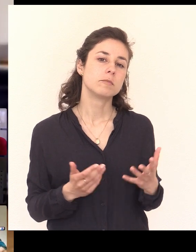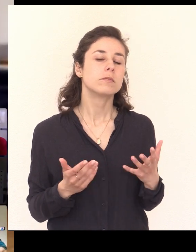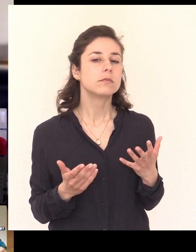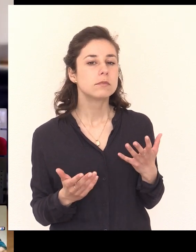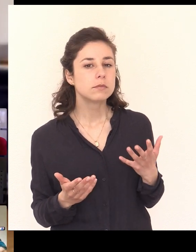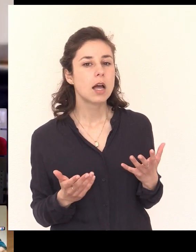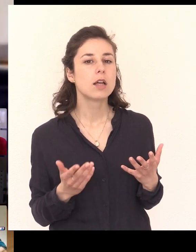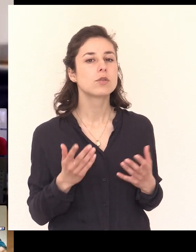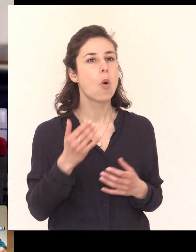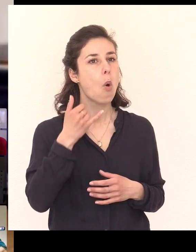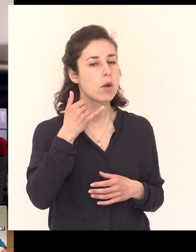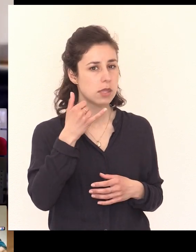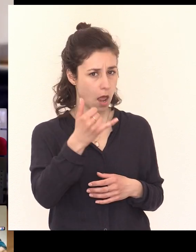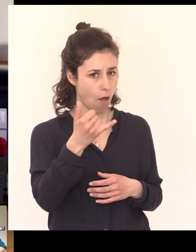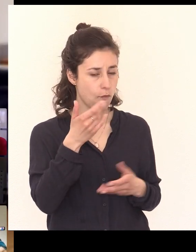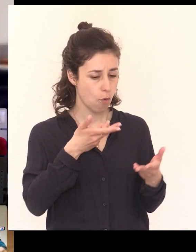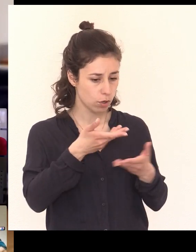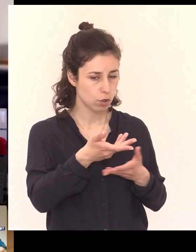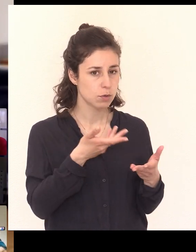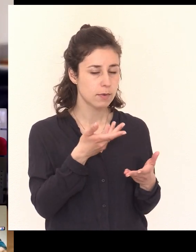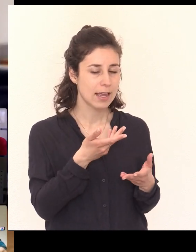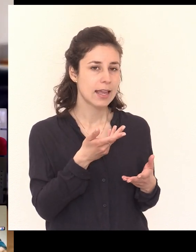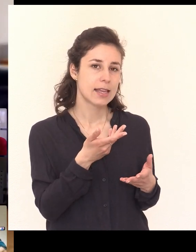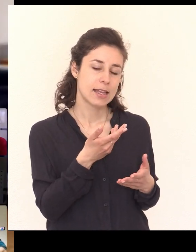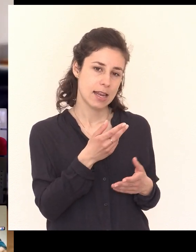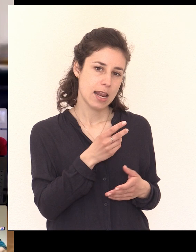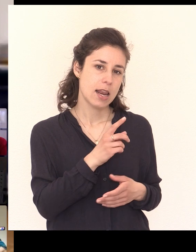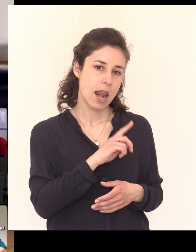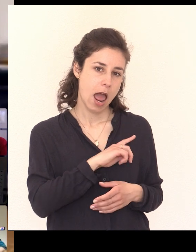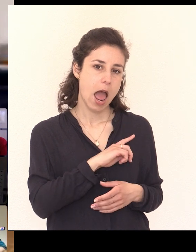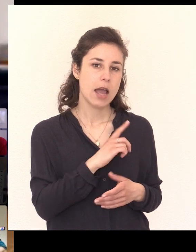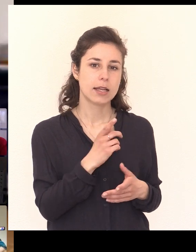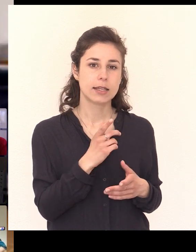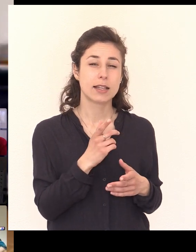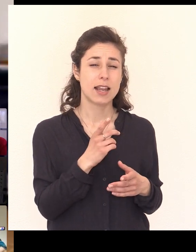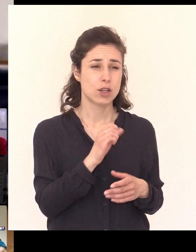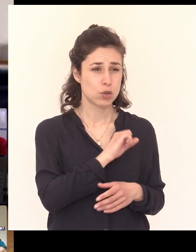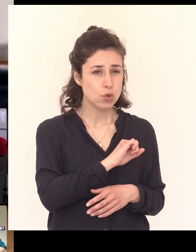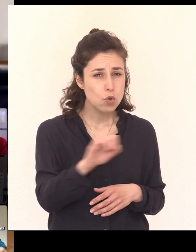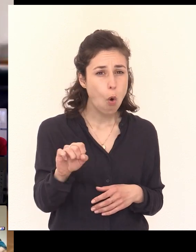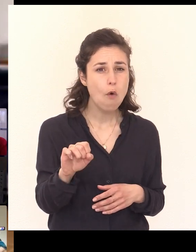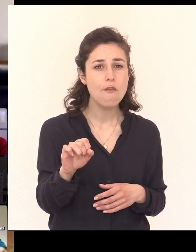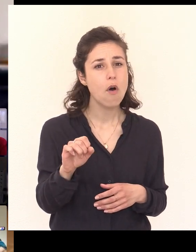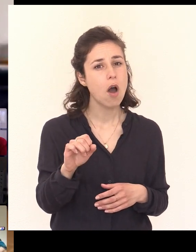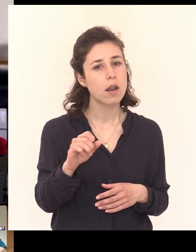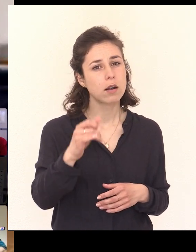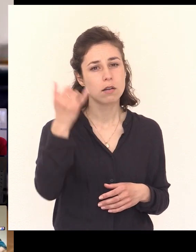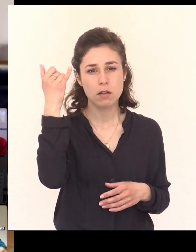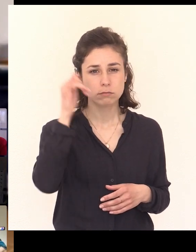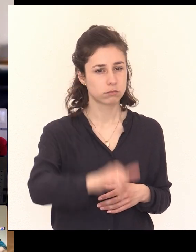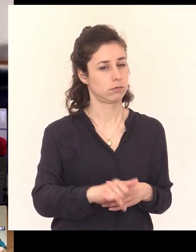beim Telefonieren eigentlich, dass er direkt